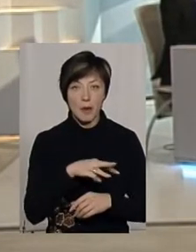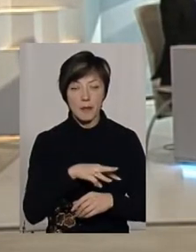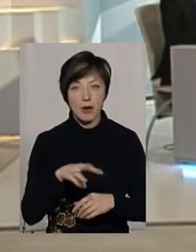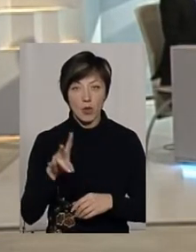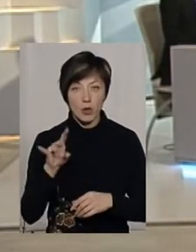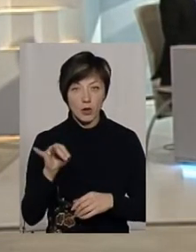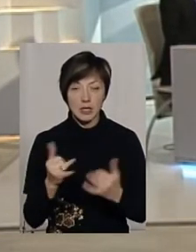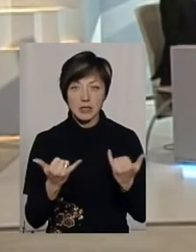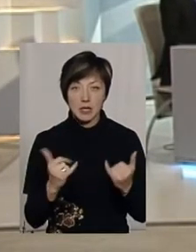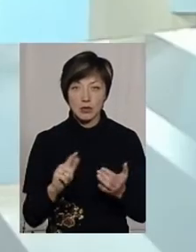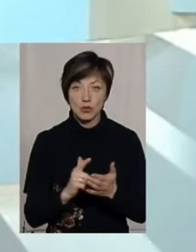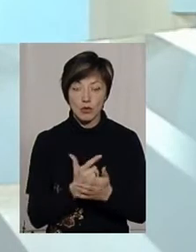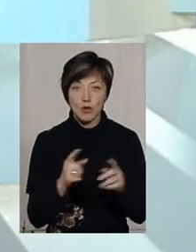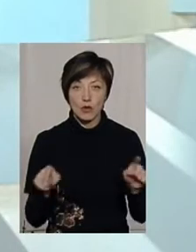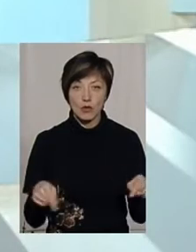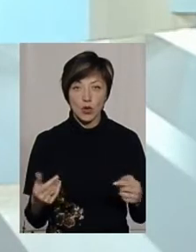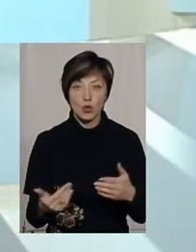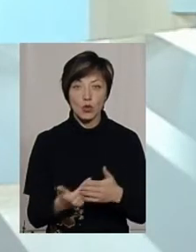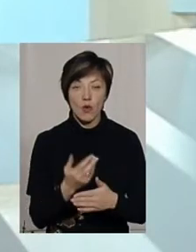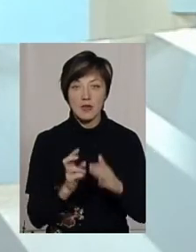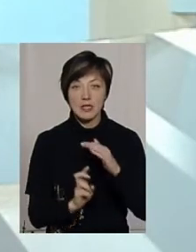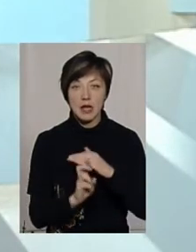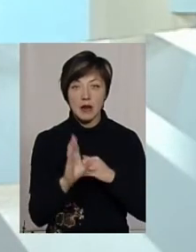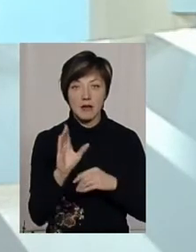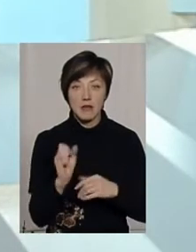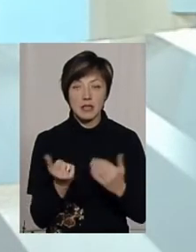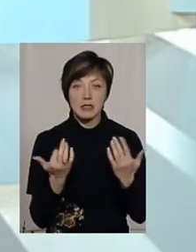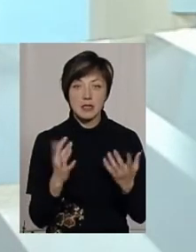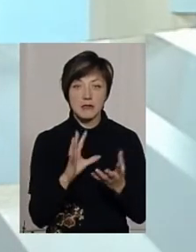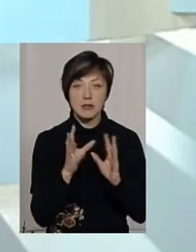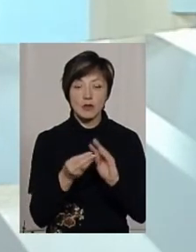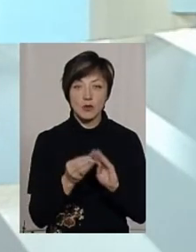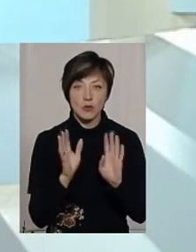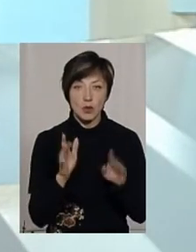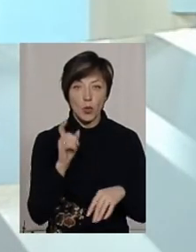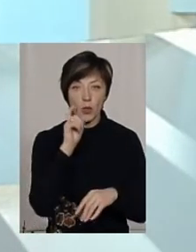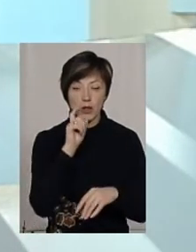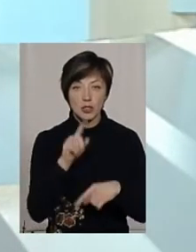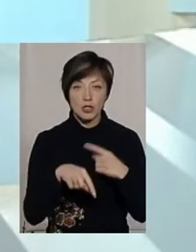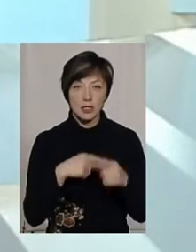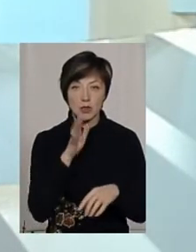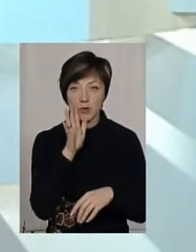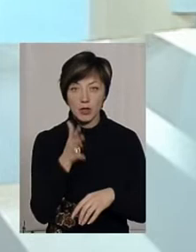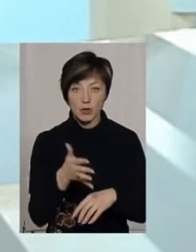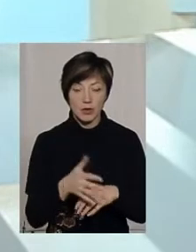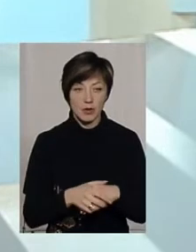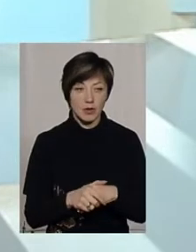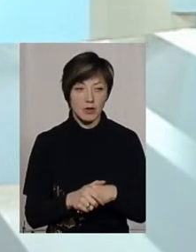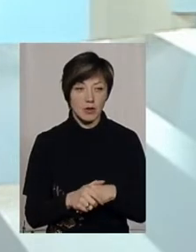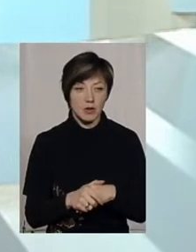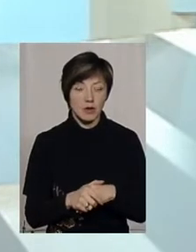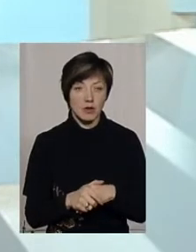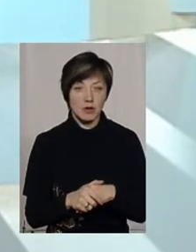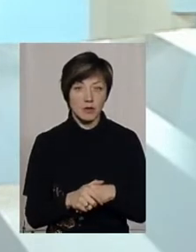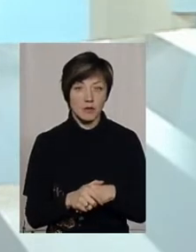мільйони. Зараз знову утворена нова церква. Скільки вже буде українців через років 5? Хоча знаю,